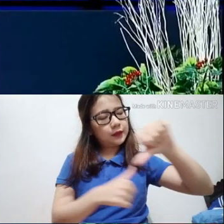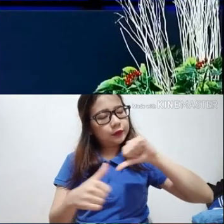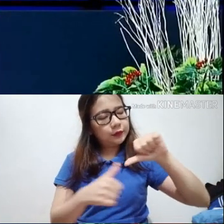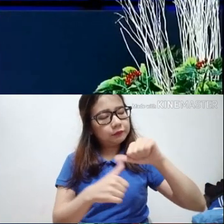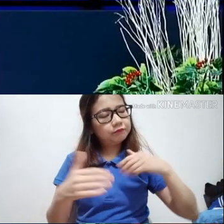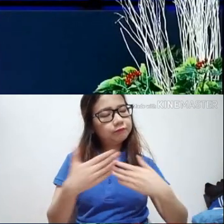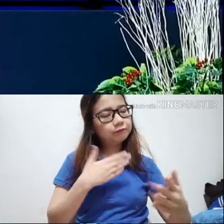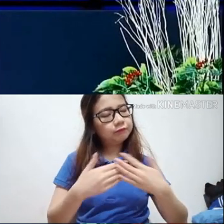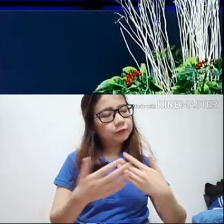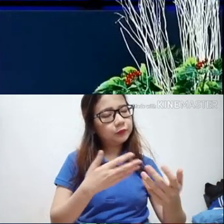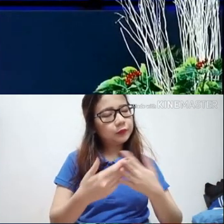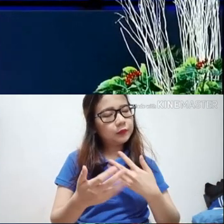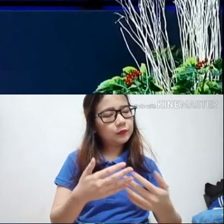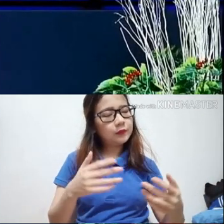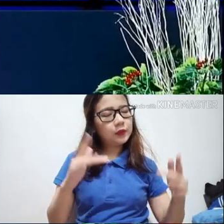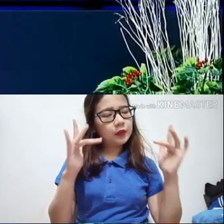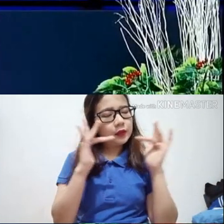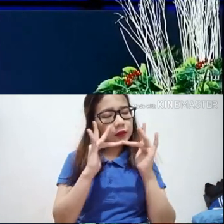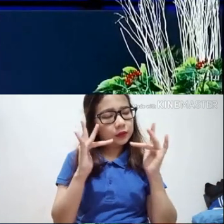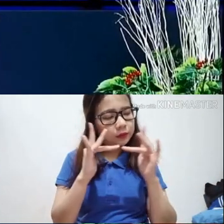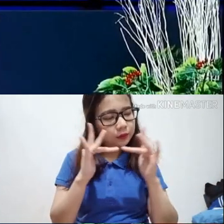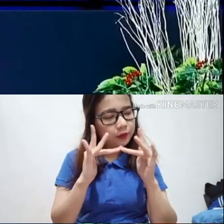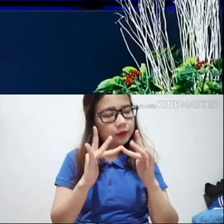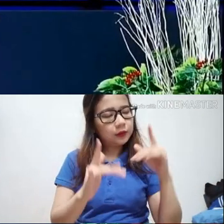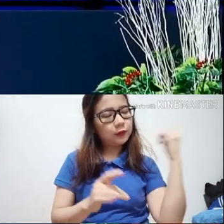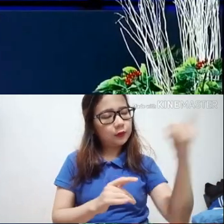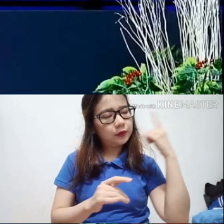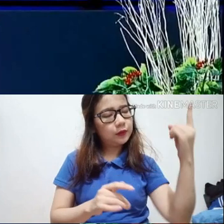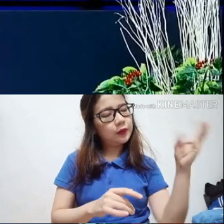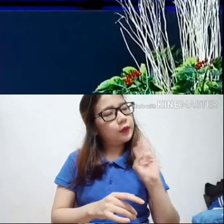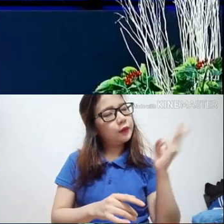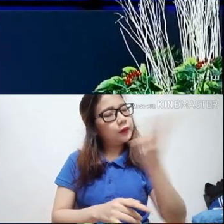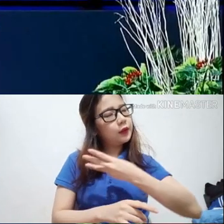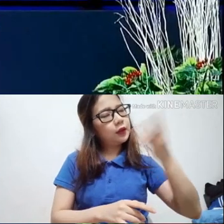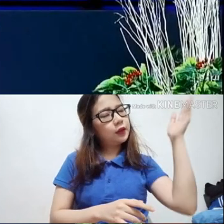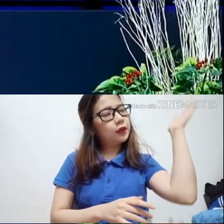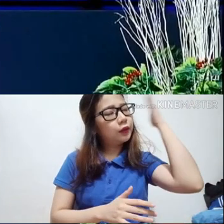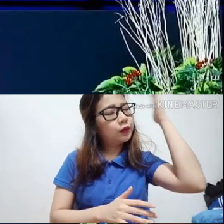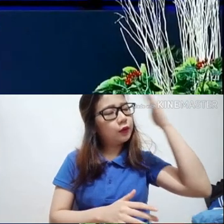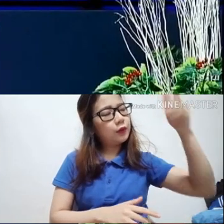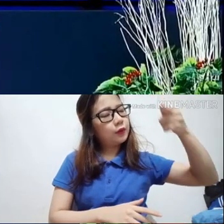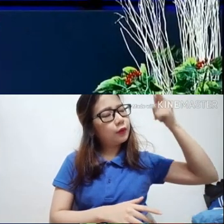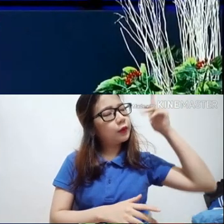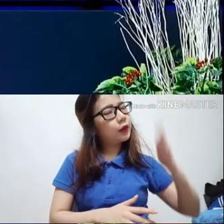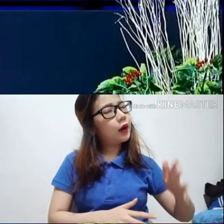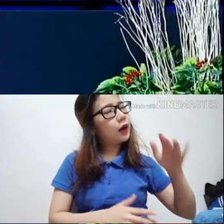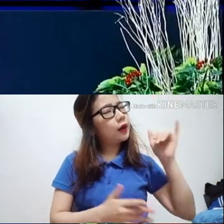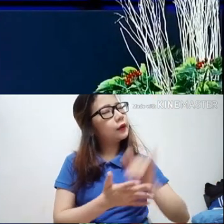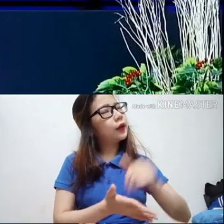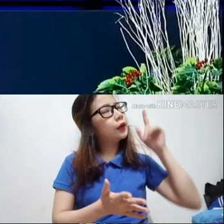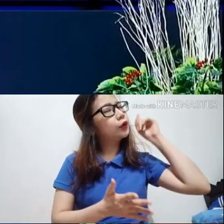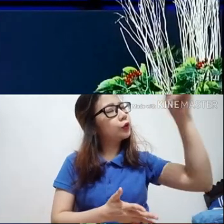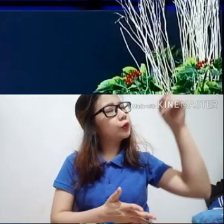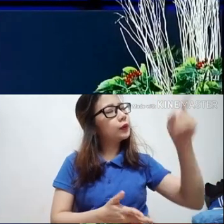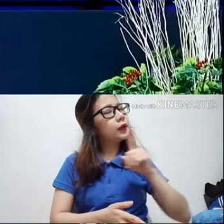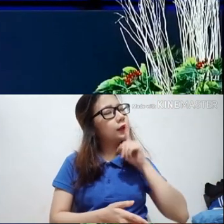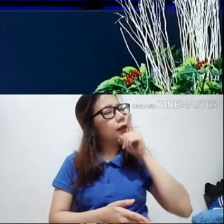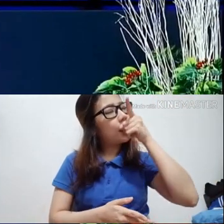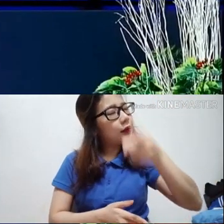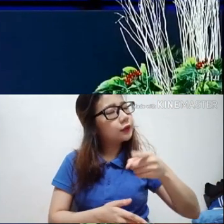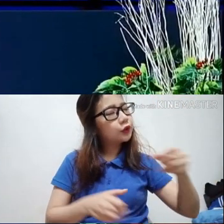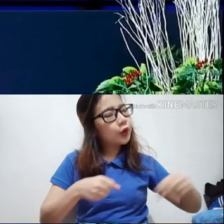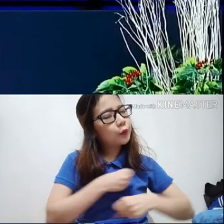ang siyang tutugon sa aming mga pangangailangan. At kayo lamang, Panginoon, may kakayanan, Panginoon, na isupply ang aming mga pangangailangan.